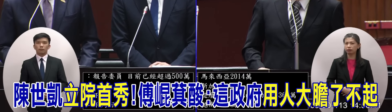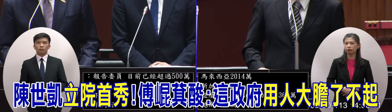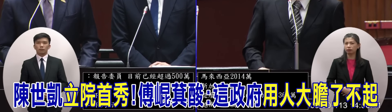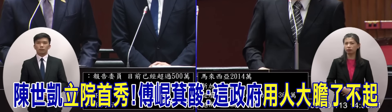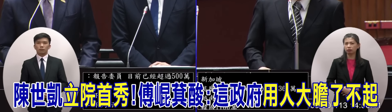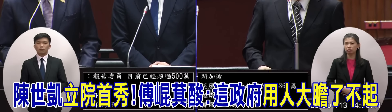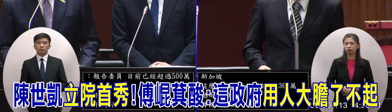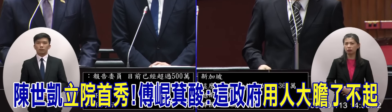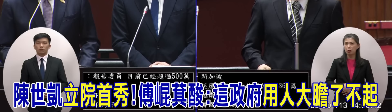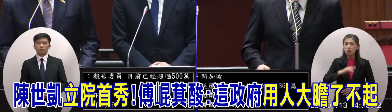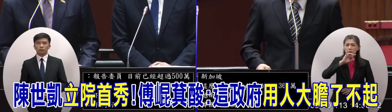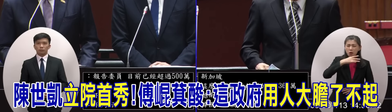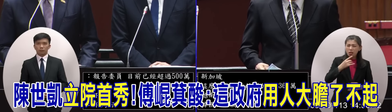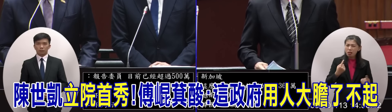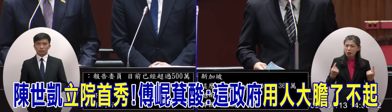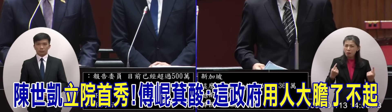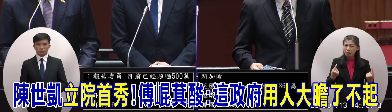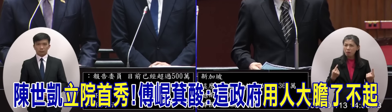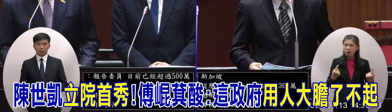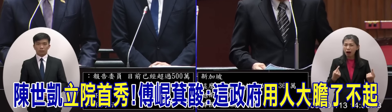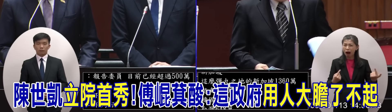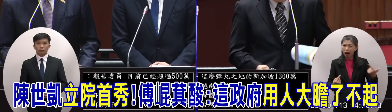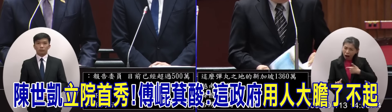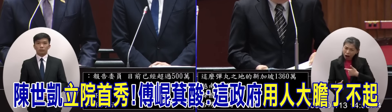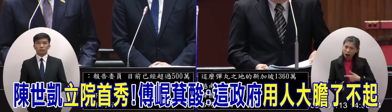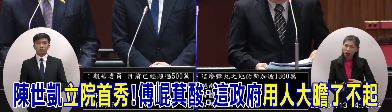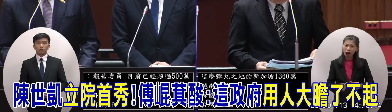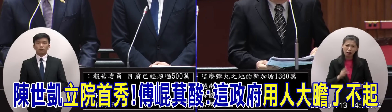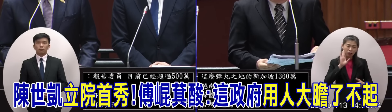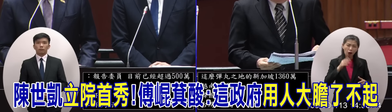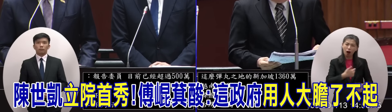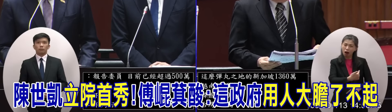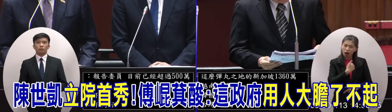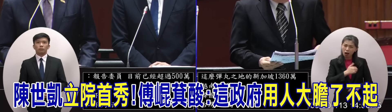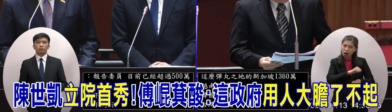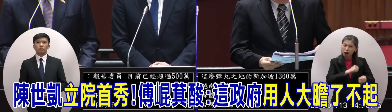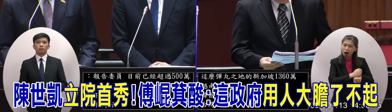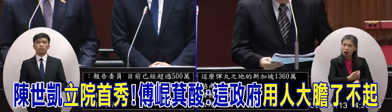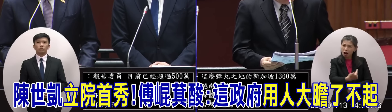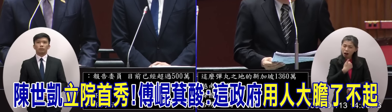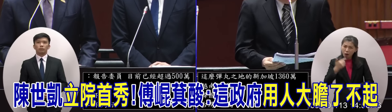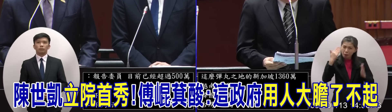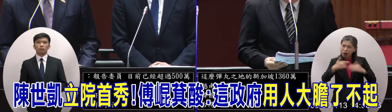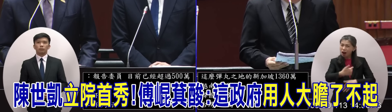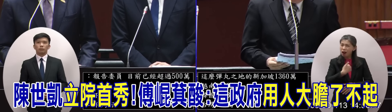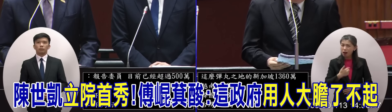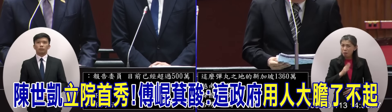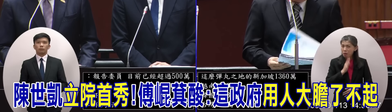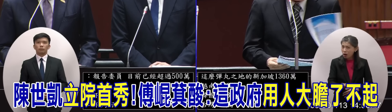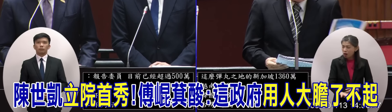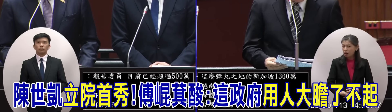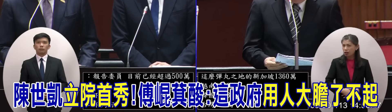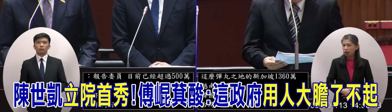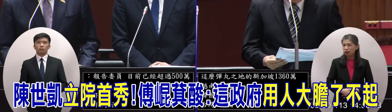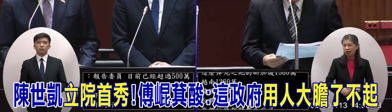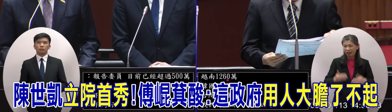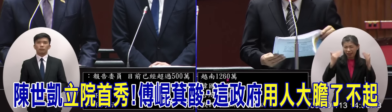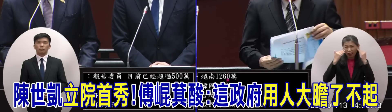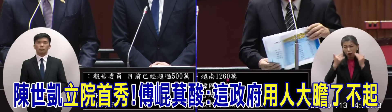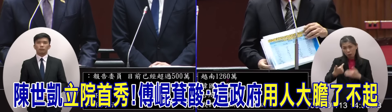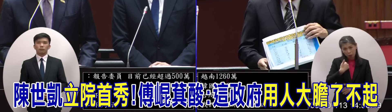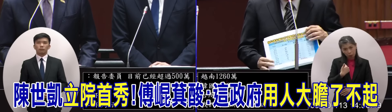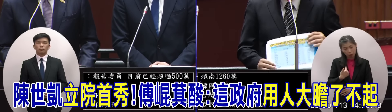台湾比不上越南，比不上泰国，比不上新加坡，比不上马来西亚，比不上韩